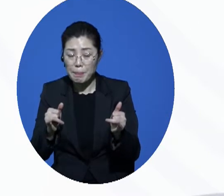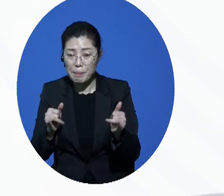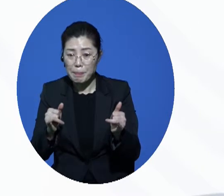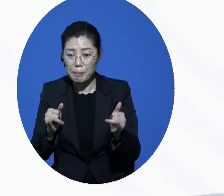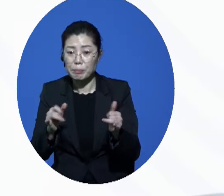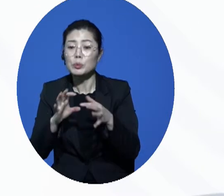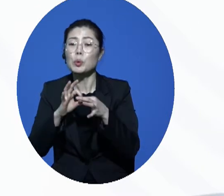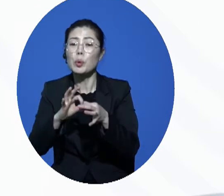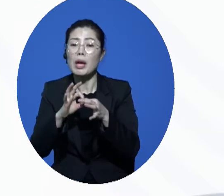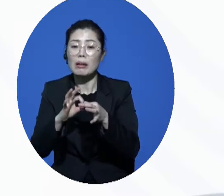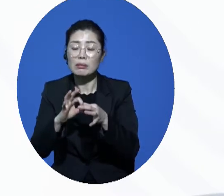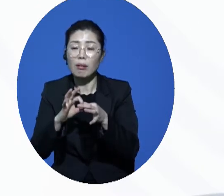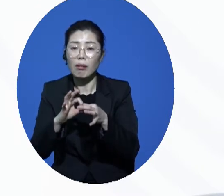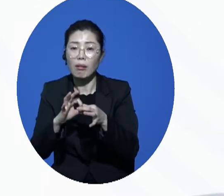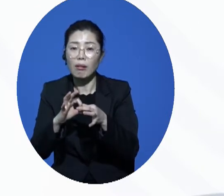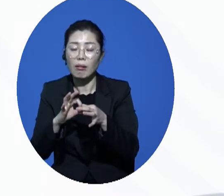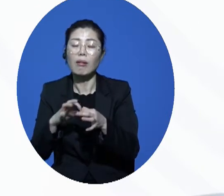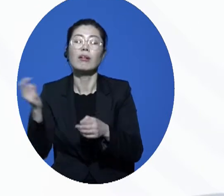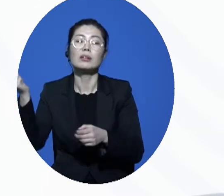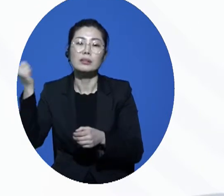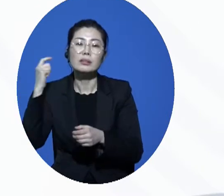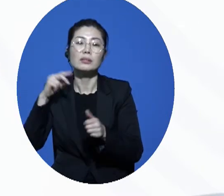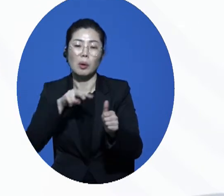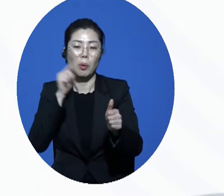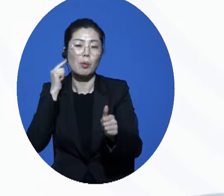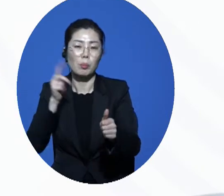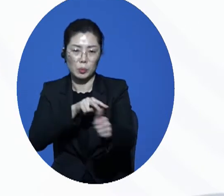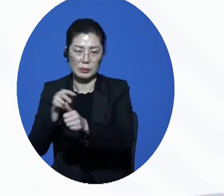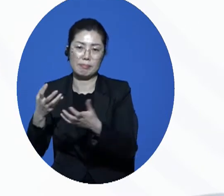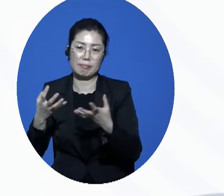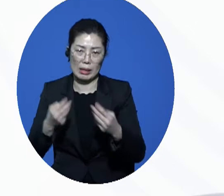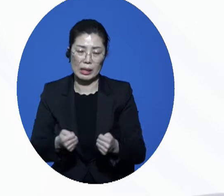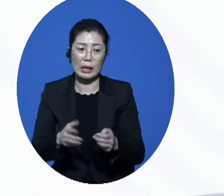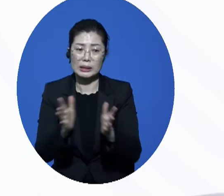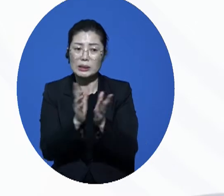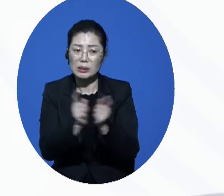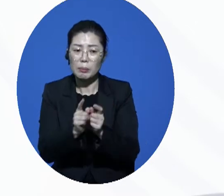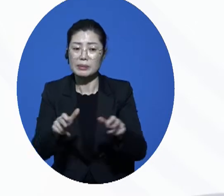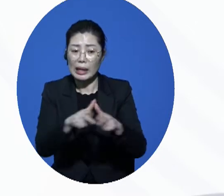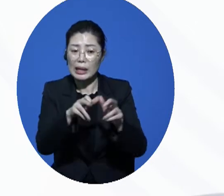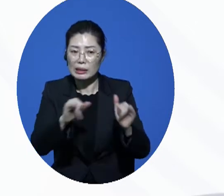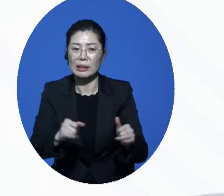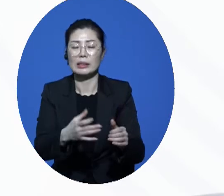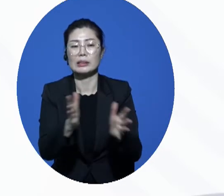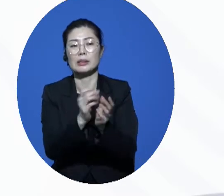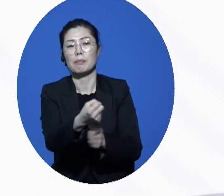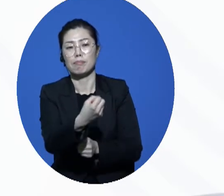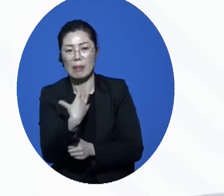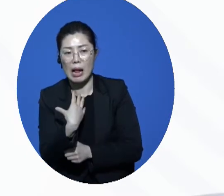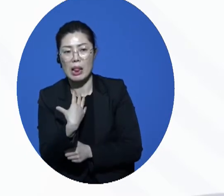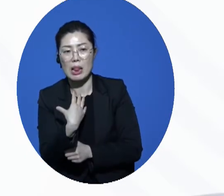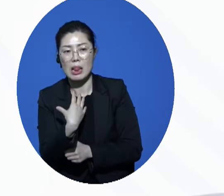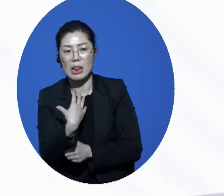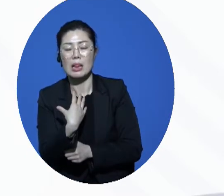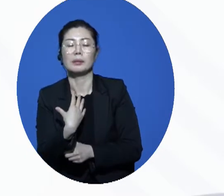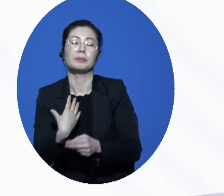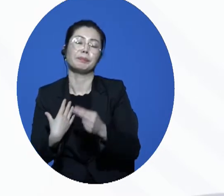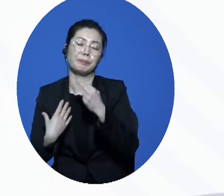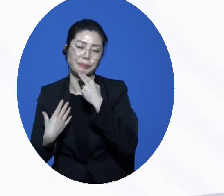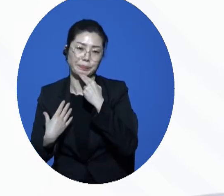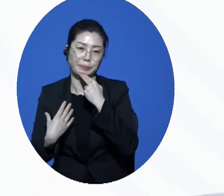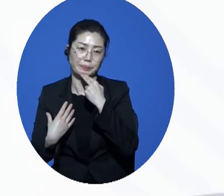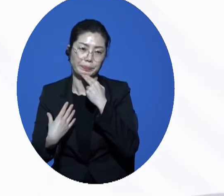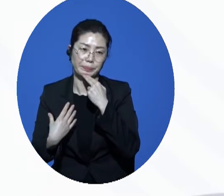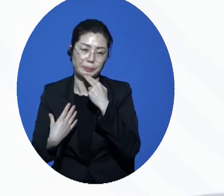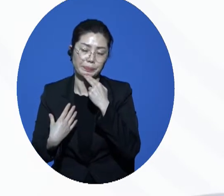들어왔던 경우들이 많았지 실제로 여기 입소한 사람들 같은 경우에는 증언을 하지 못했던 경우들이 많다라고 느꼈던 것이